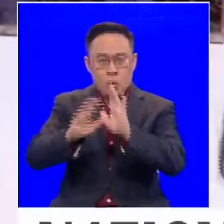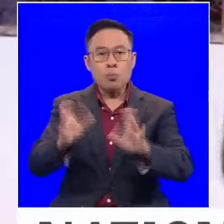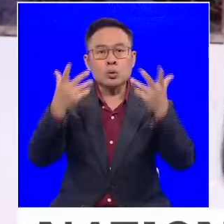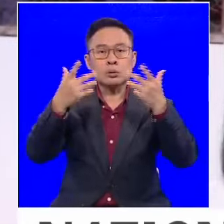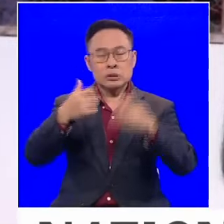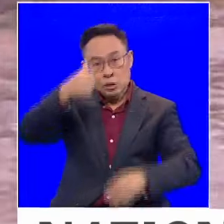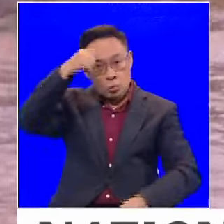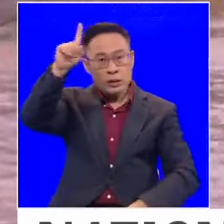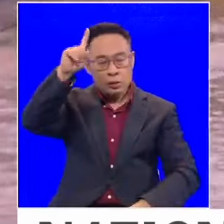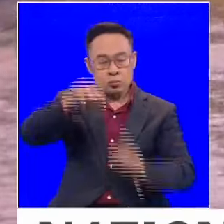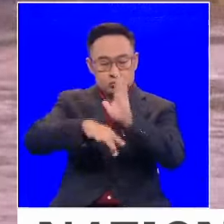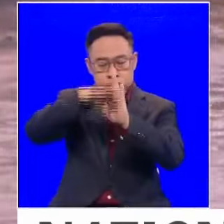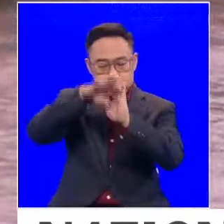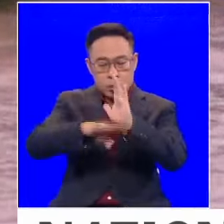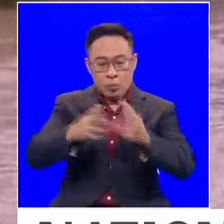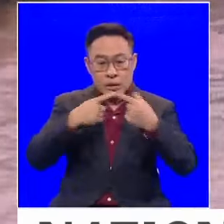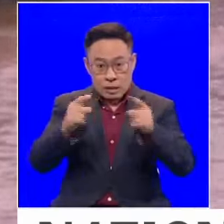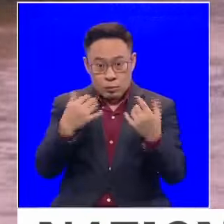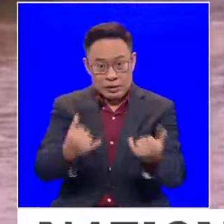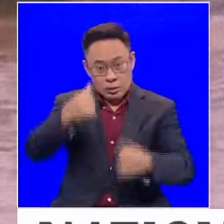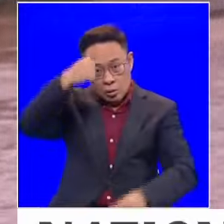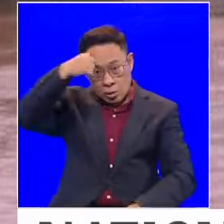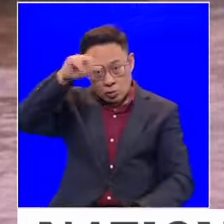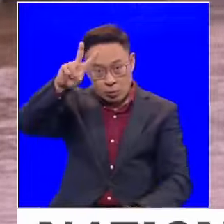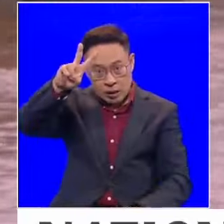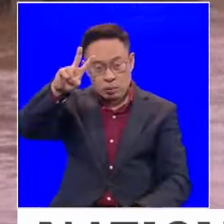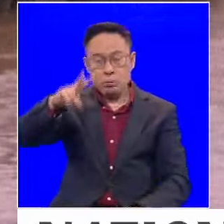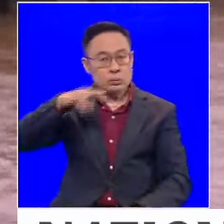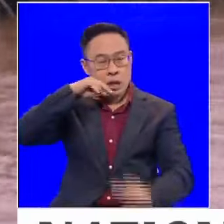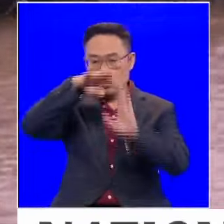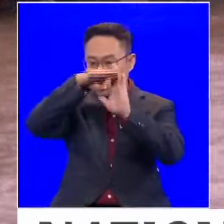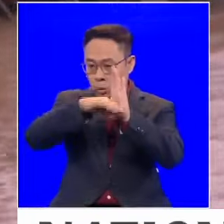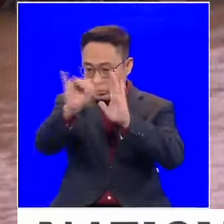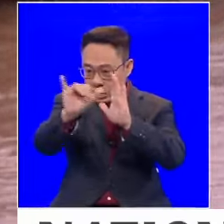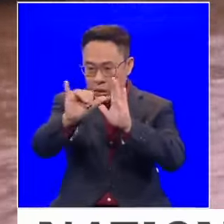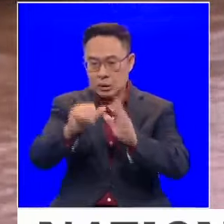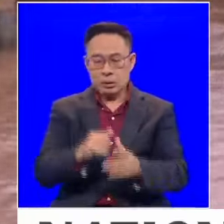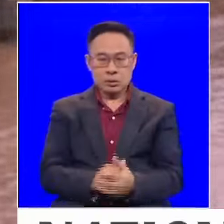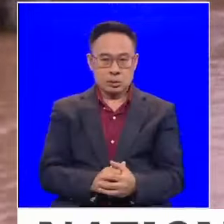ลยครับ ส่วนการจราจรบนถนนสาย118เชียงใหม่เชียงร